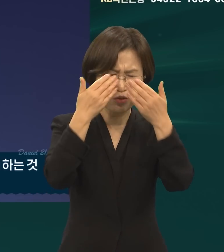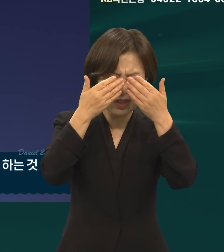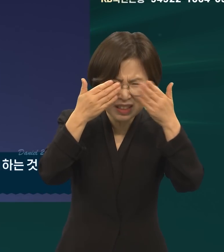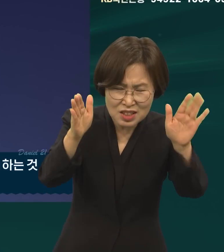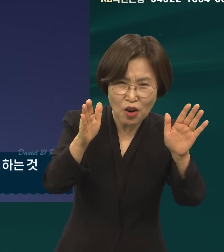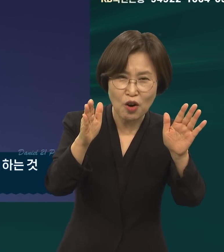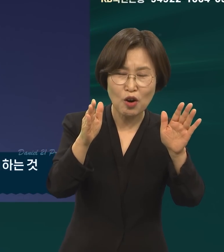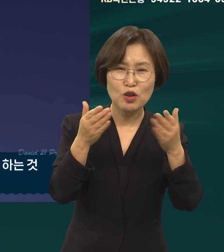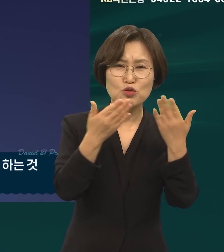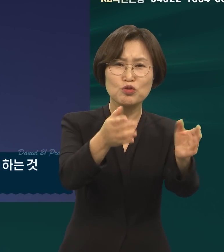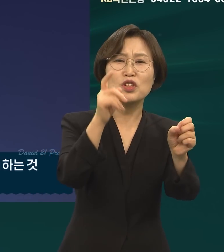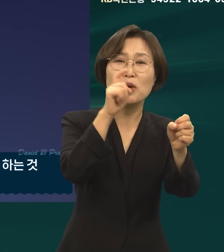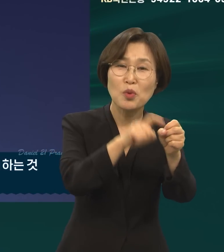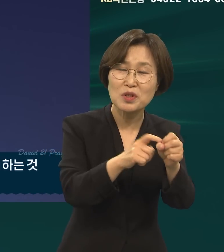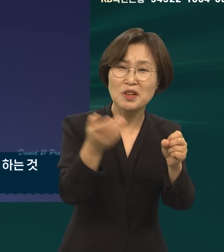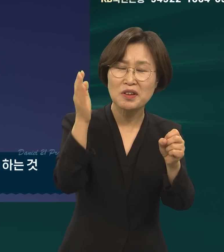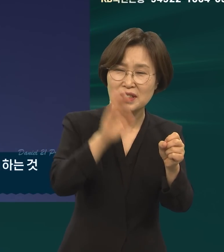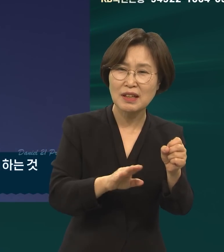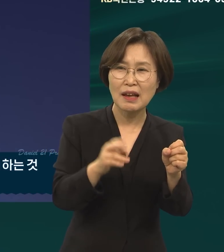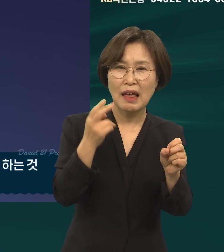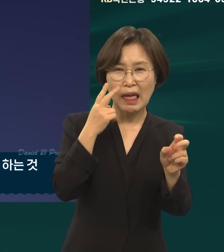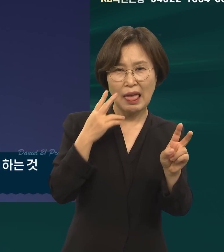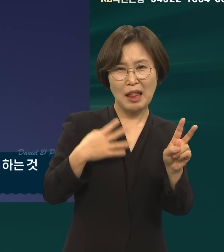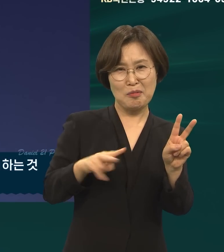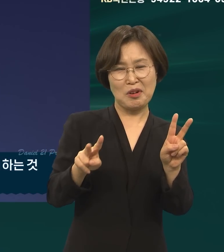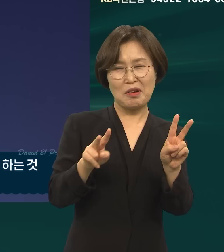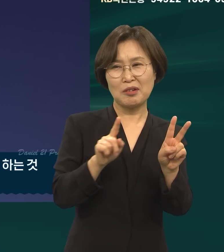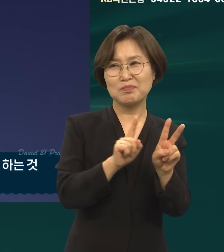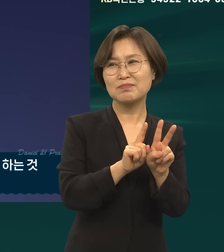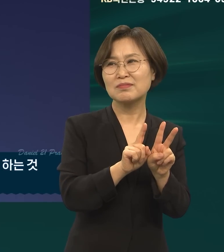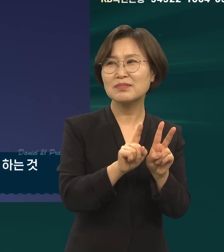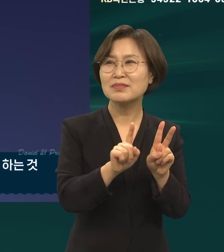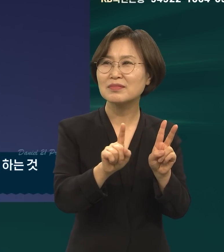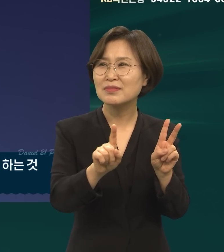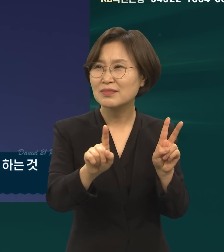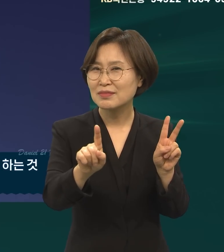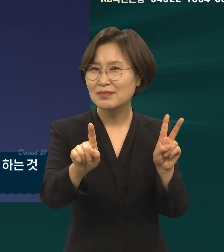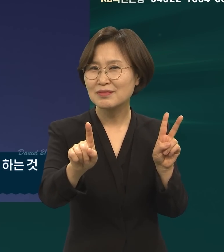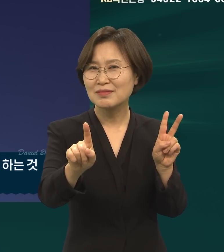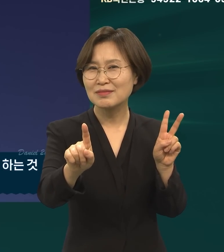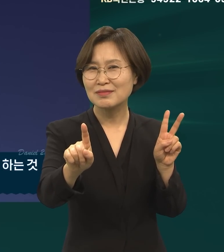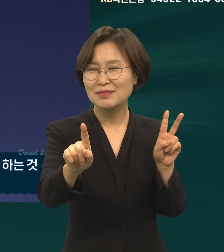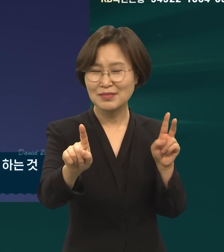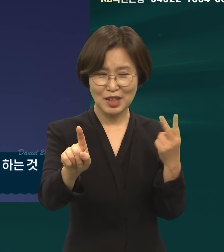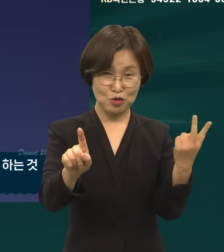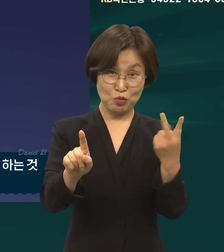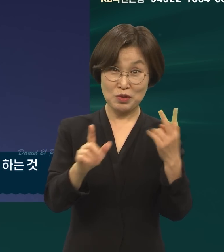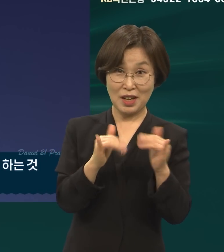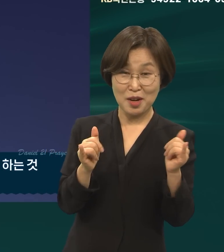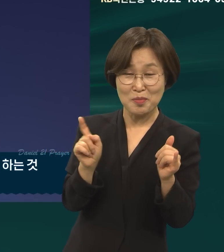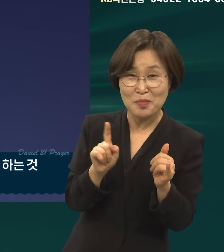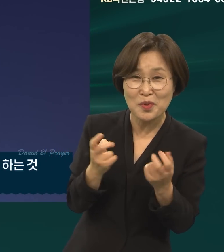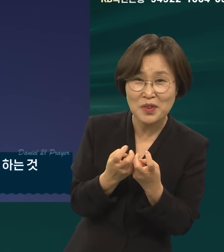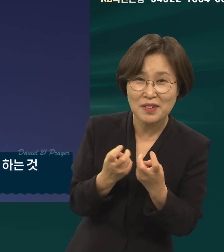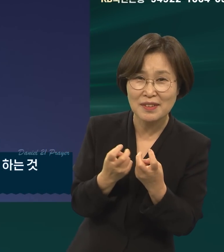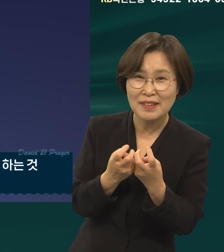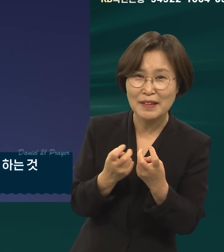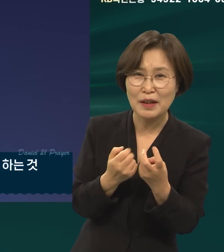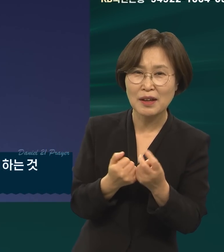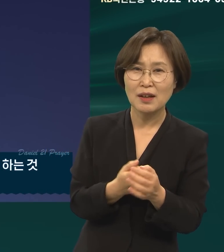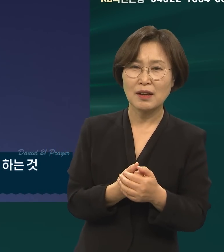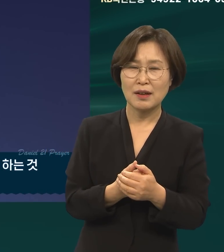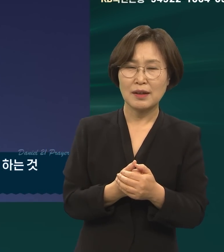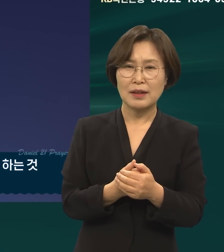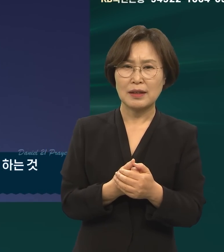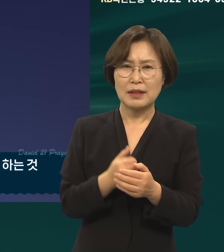해주기 위해 오셨으면서도 또 그냥 가셔. 우리 주님 웃기시는 분이에요 되게. 근데 이들이 잘한 게 있습니다. 오늘